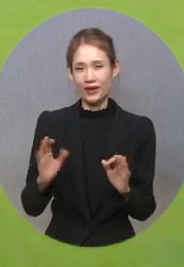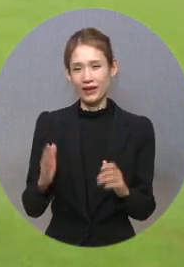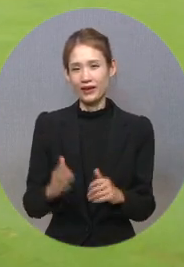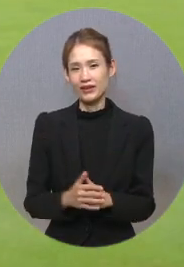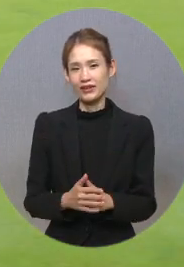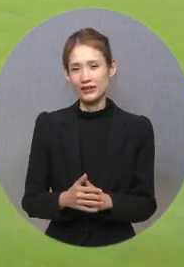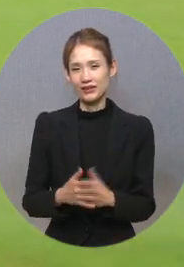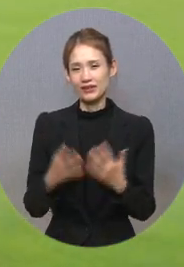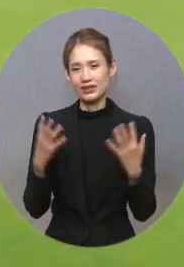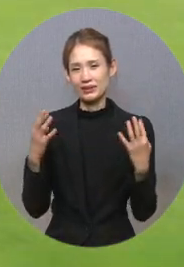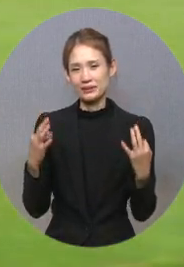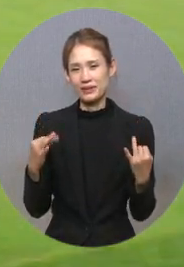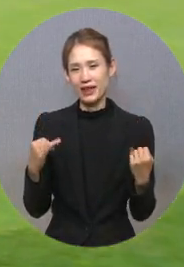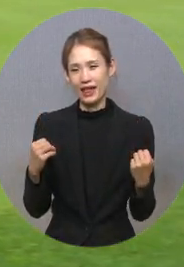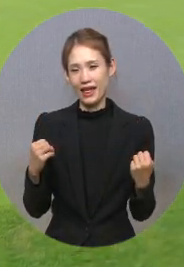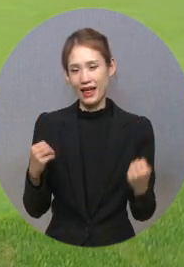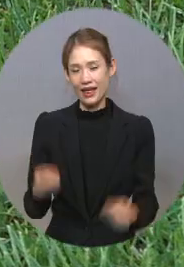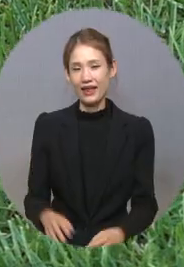우와, 많다 많다.